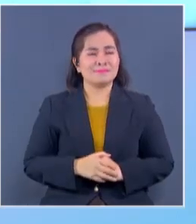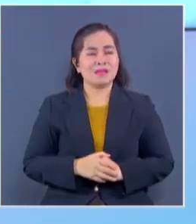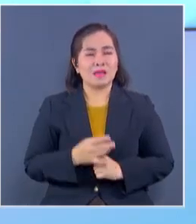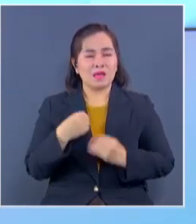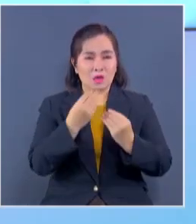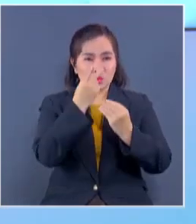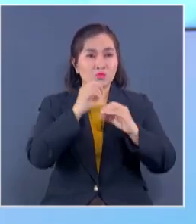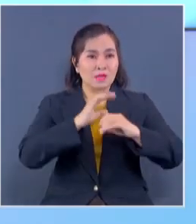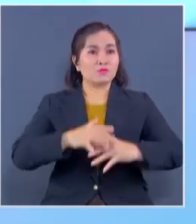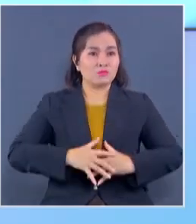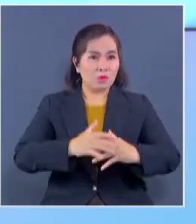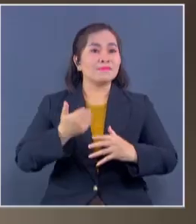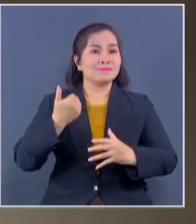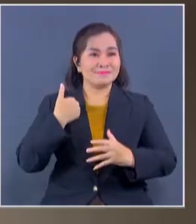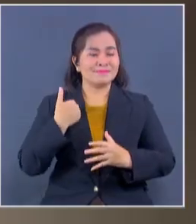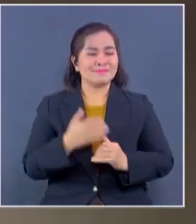ำลังตั้งท้องอยู่จริงๆค่ะ